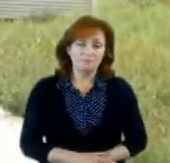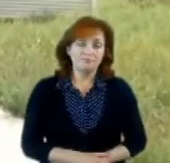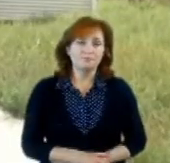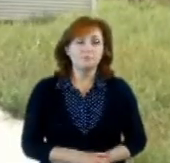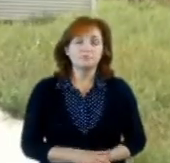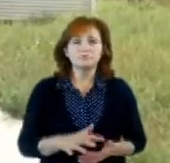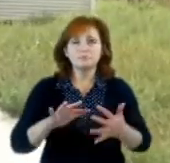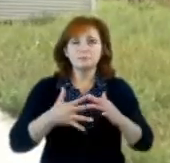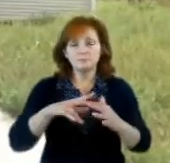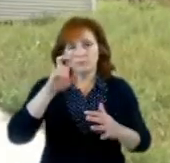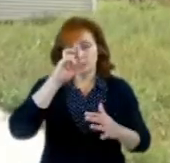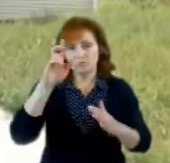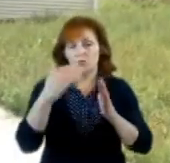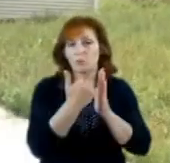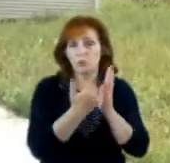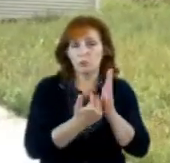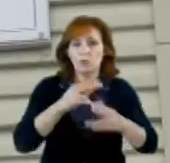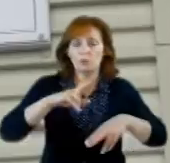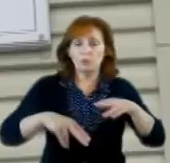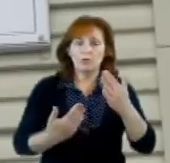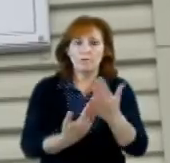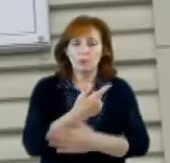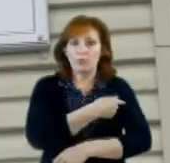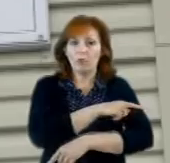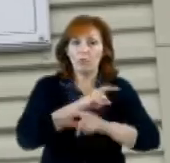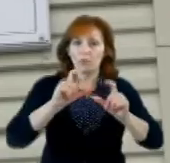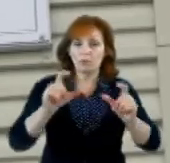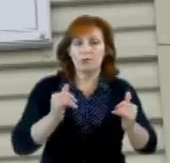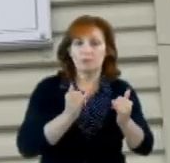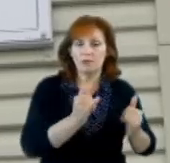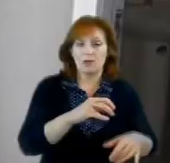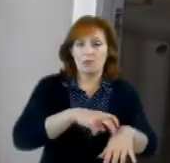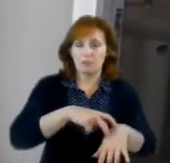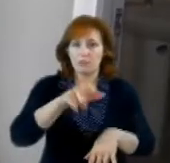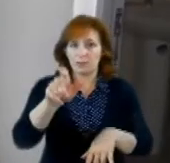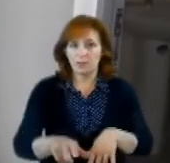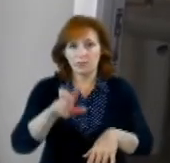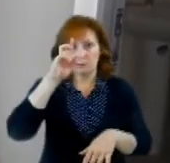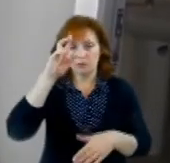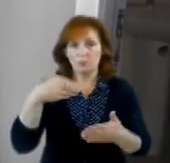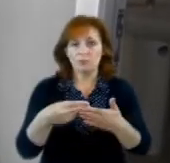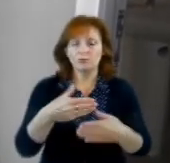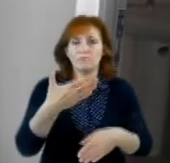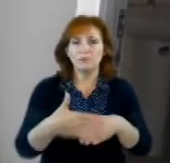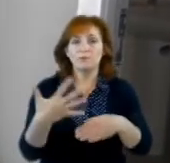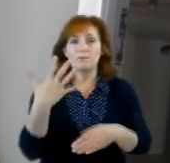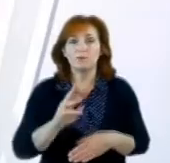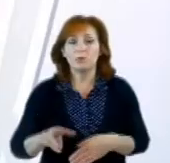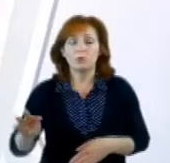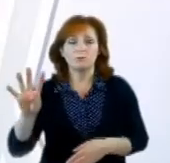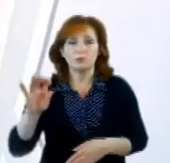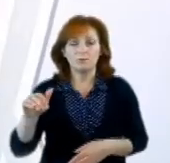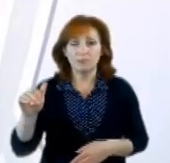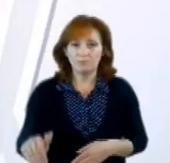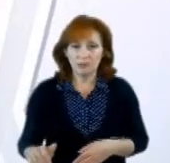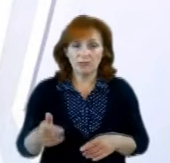державною програмою будують нову амбулаторію для лікаря. З державного бюджету на неї витратили 5 мільйонів 400 тисяч. З місцевого додали